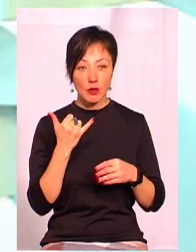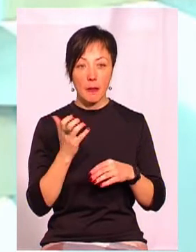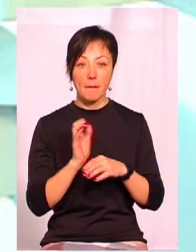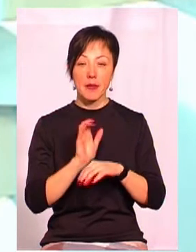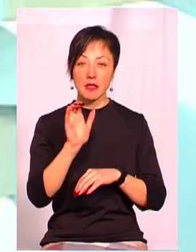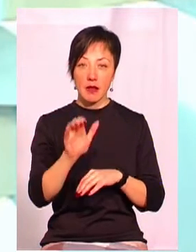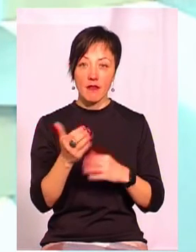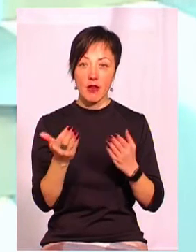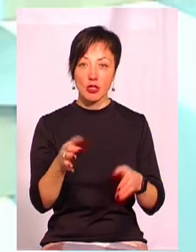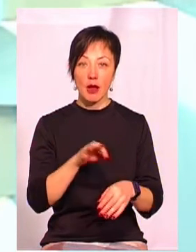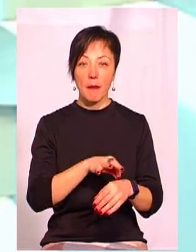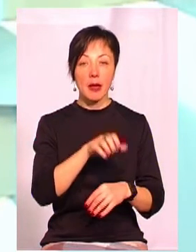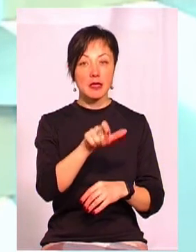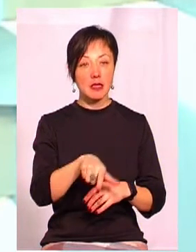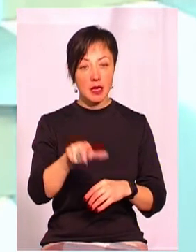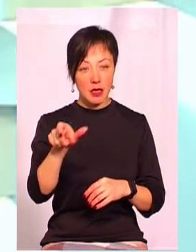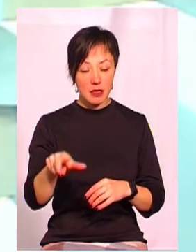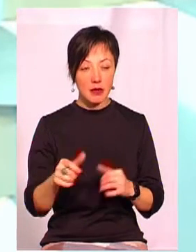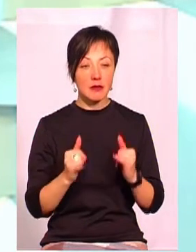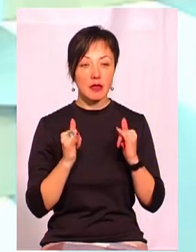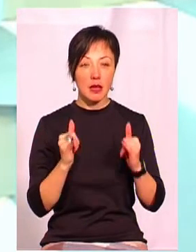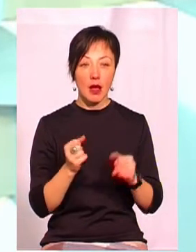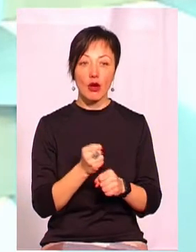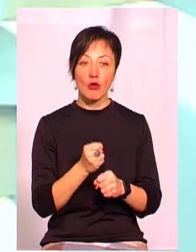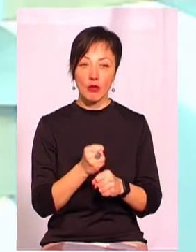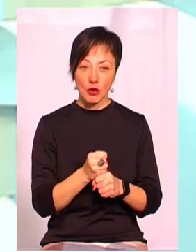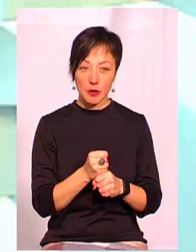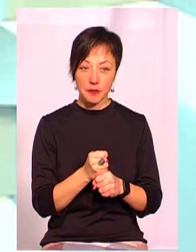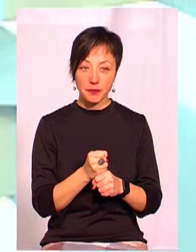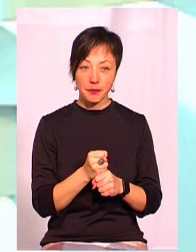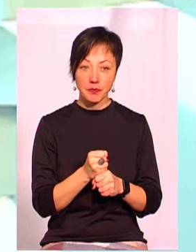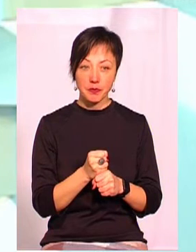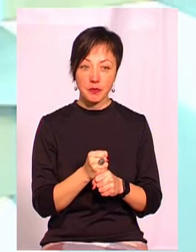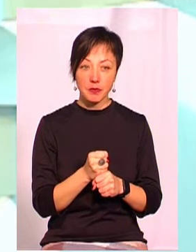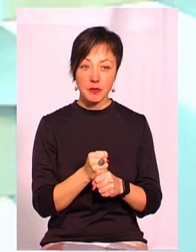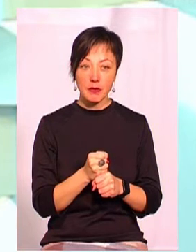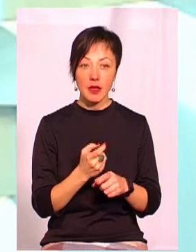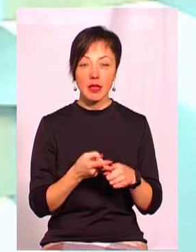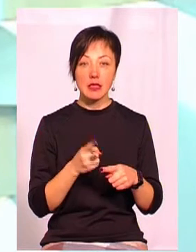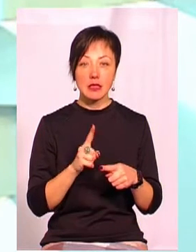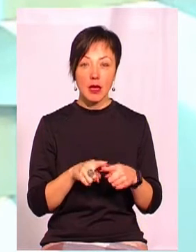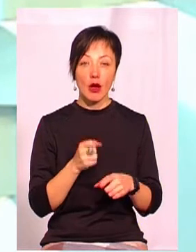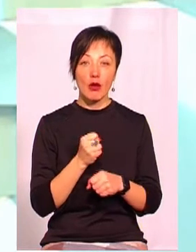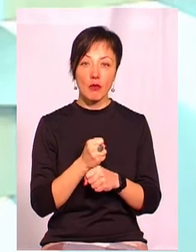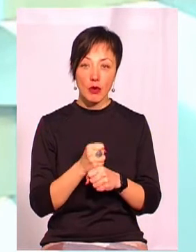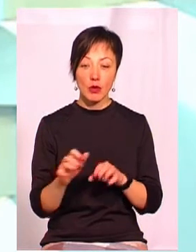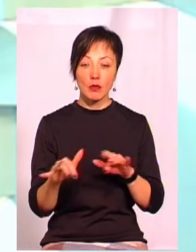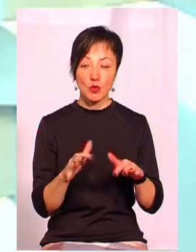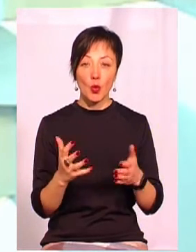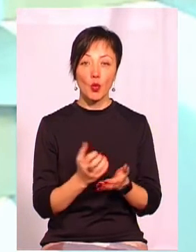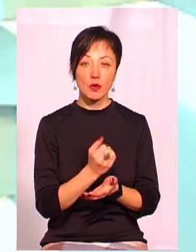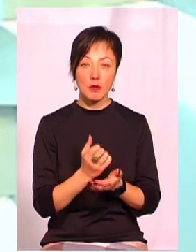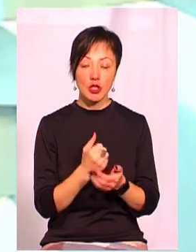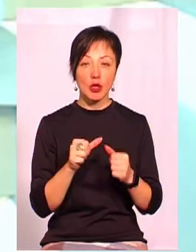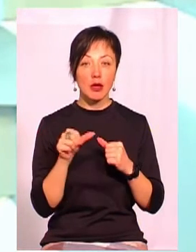присилають ваших пацієнтів для роботи. От. Ну, ця робота просувається успішно. Ну, і